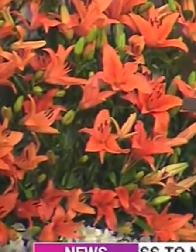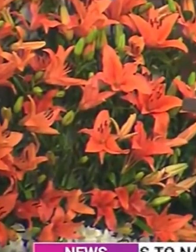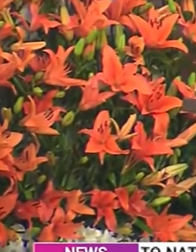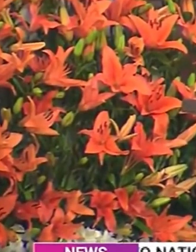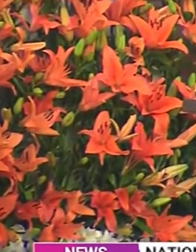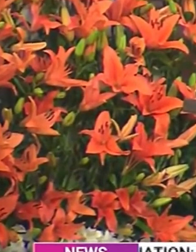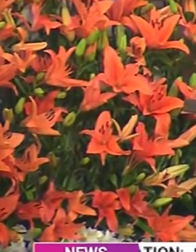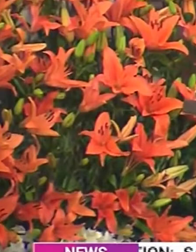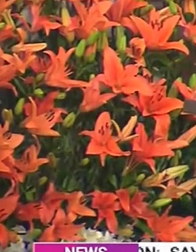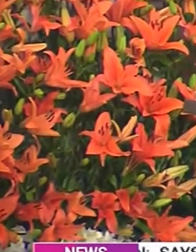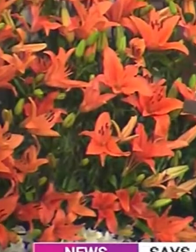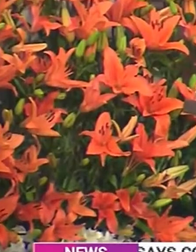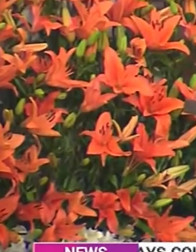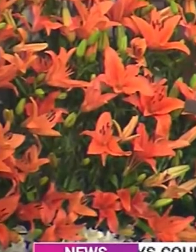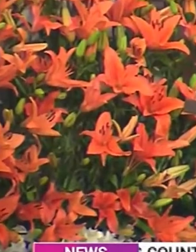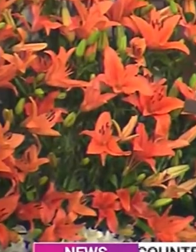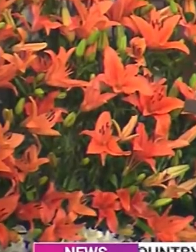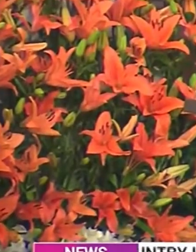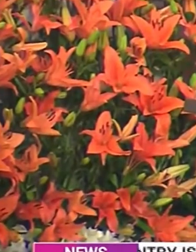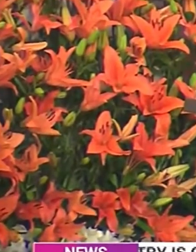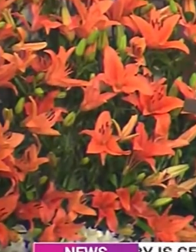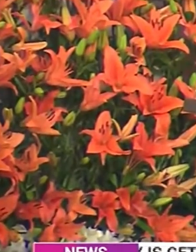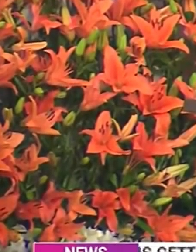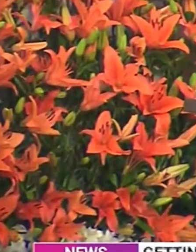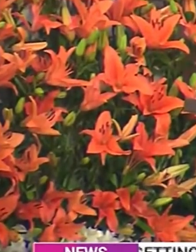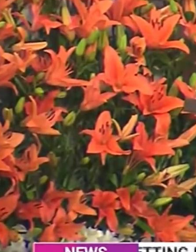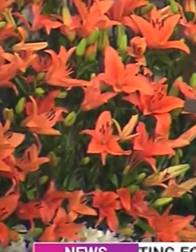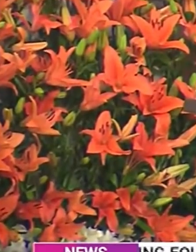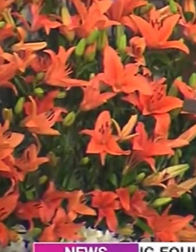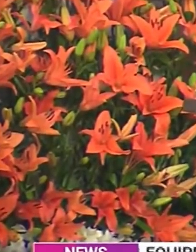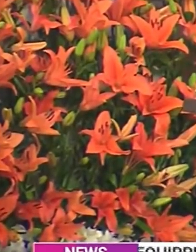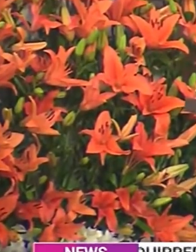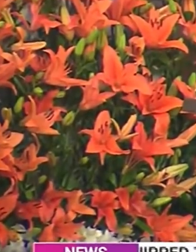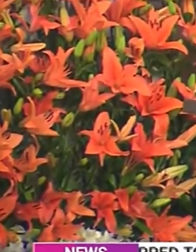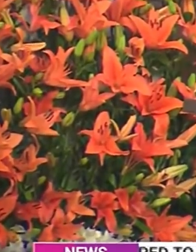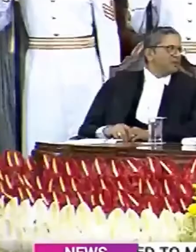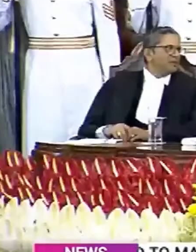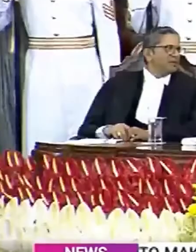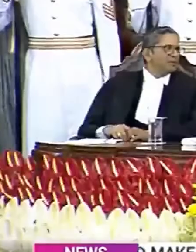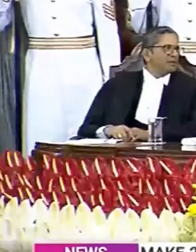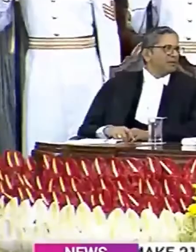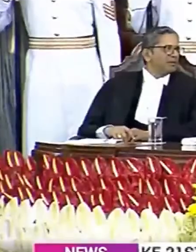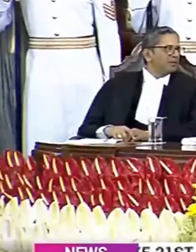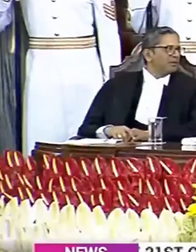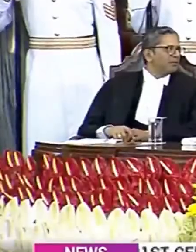सूचना तथा आवश्यक आदेश जारी करने हेतु भेजा जाए।